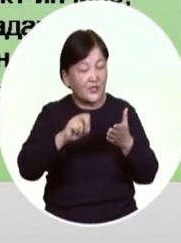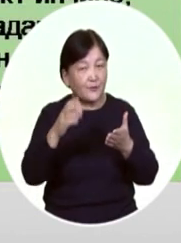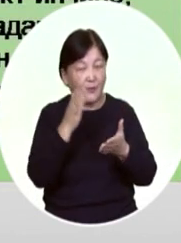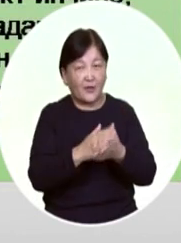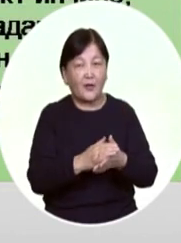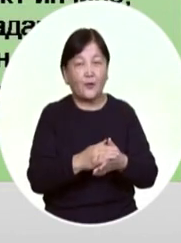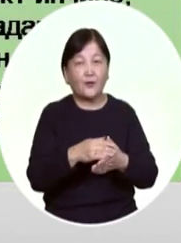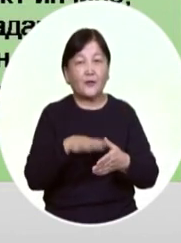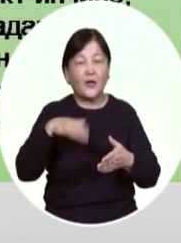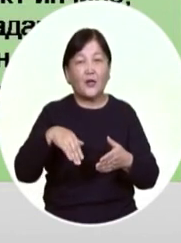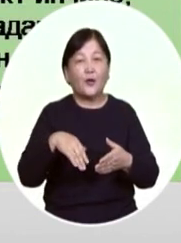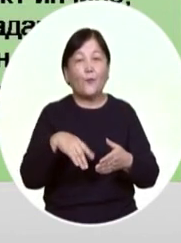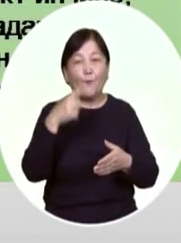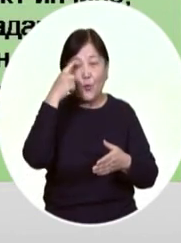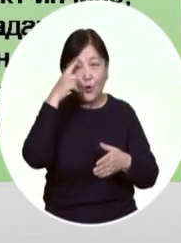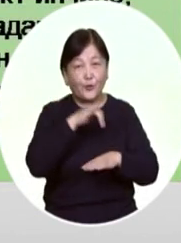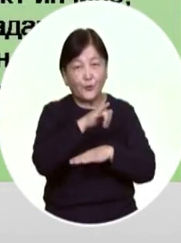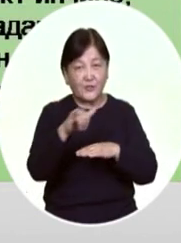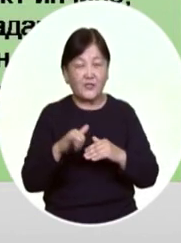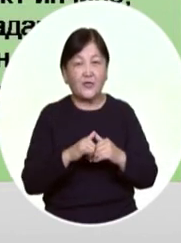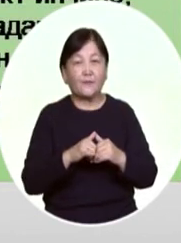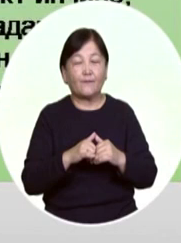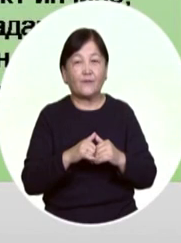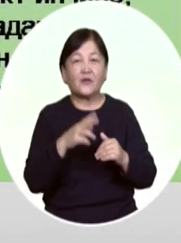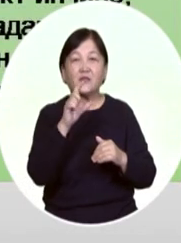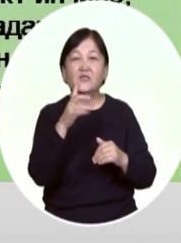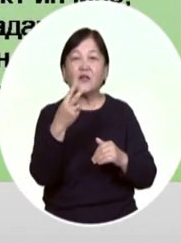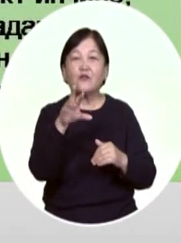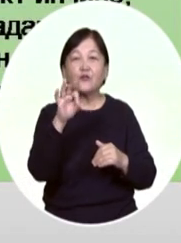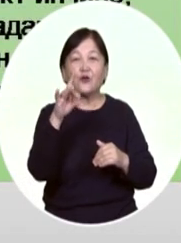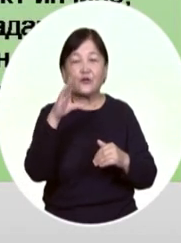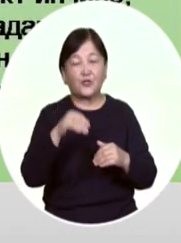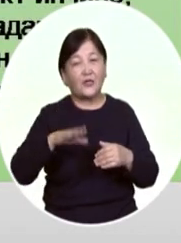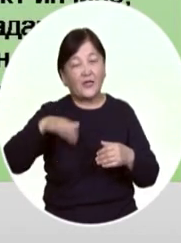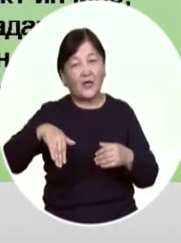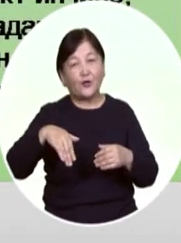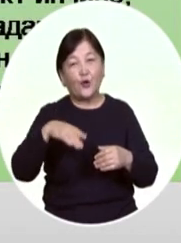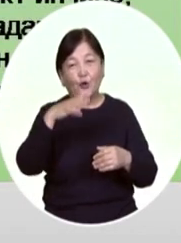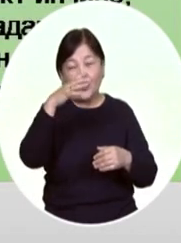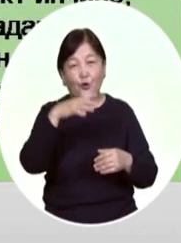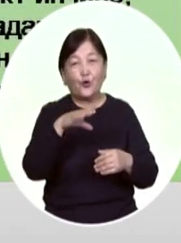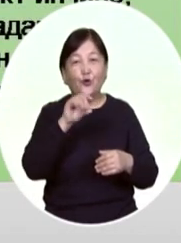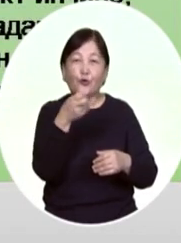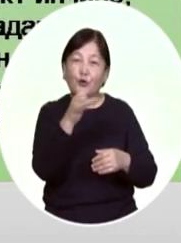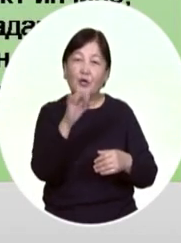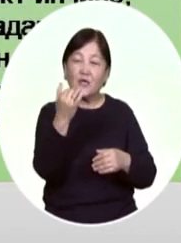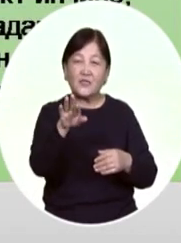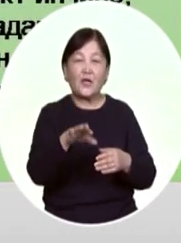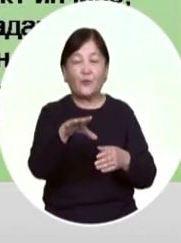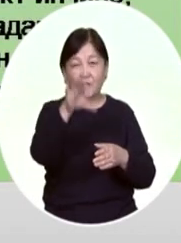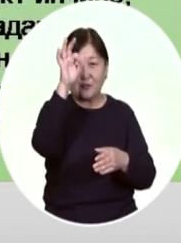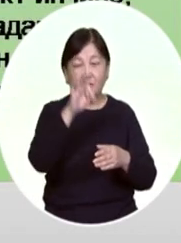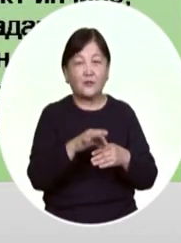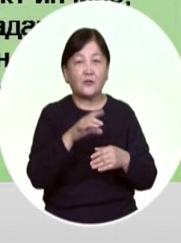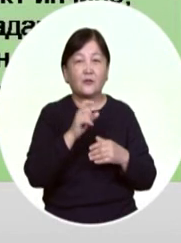Монгол улсын одоо Цэрэндорж гэж сүүлд өрнөхийн сайд болсон. За, Элбэгдорж ирэн чинь